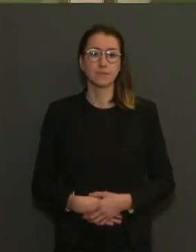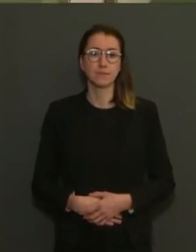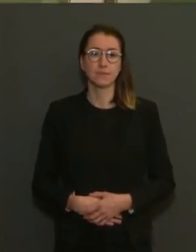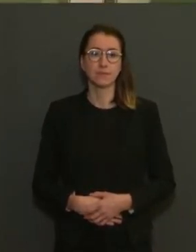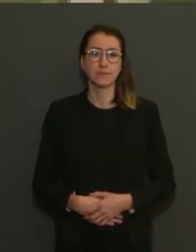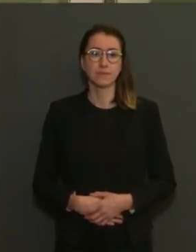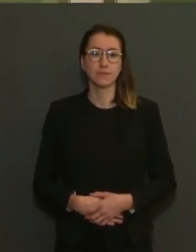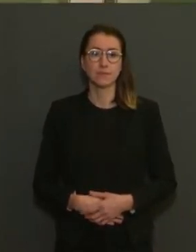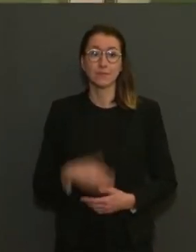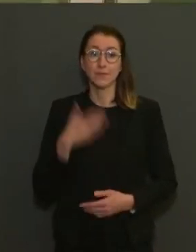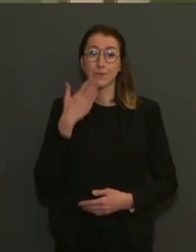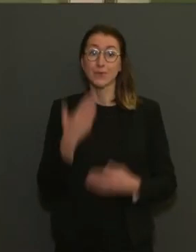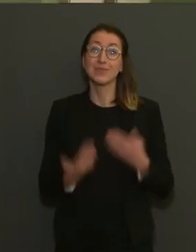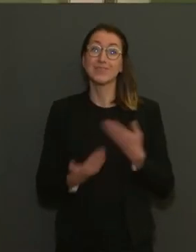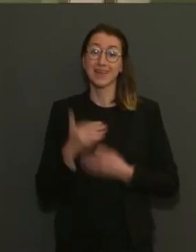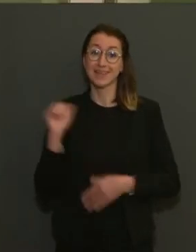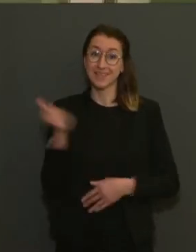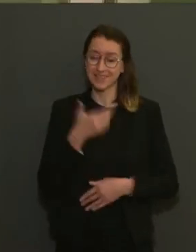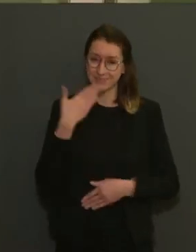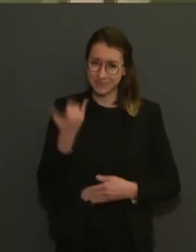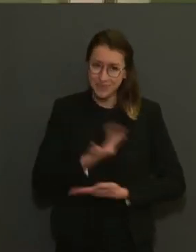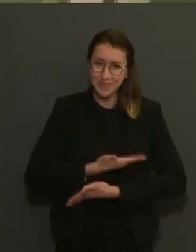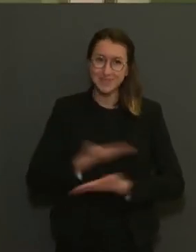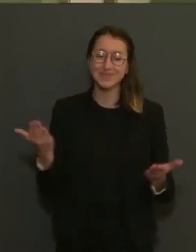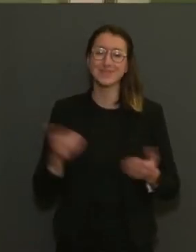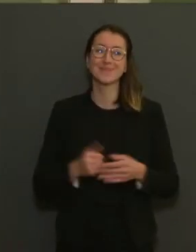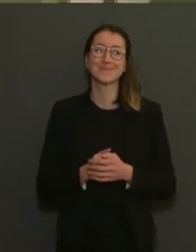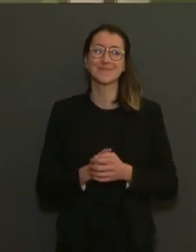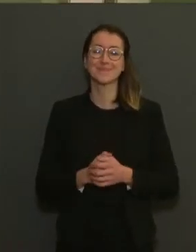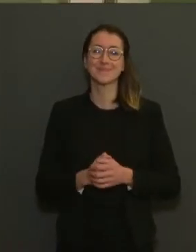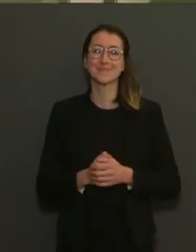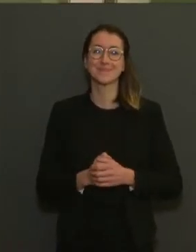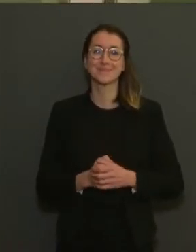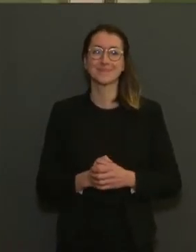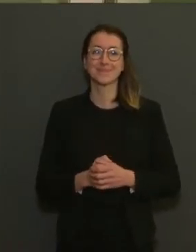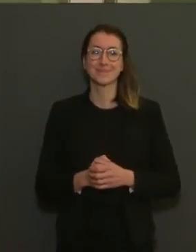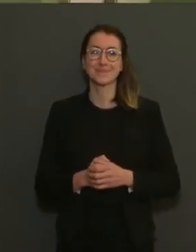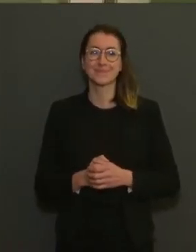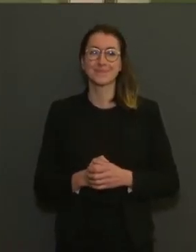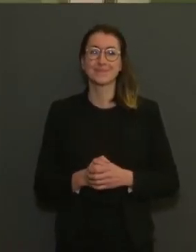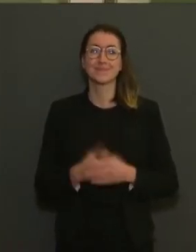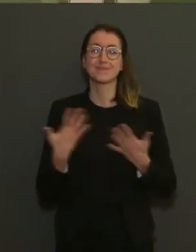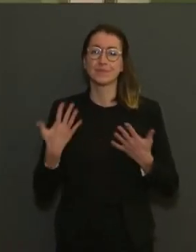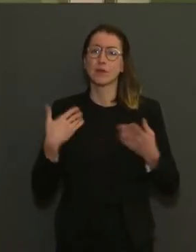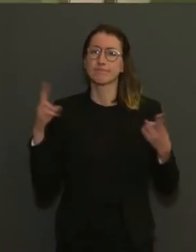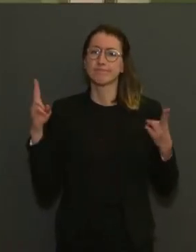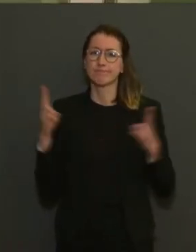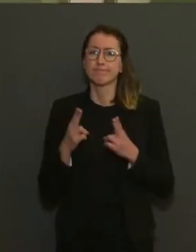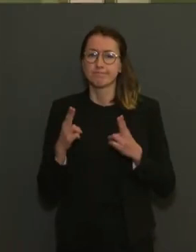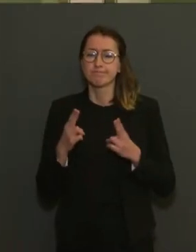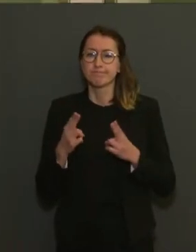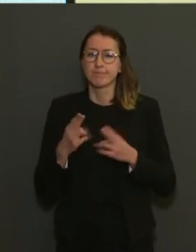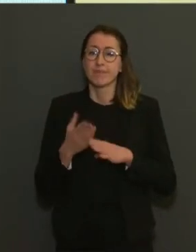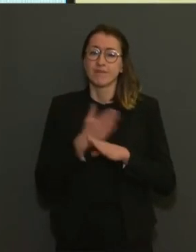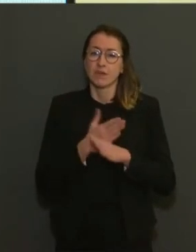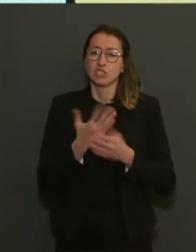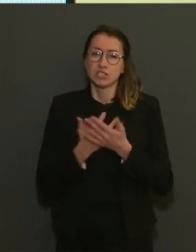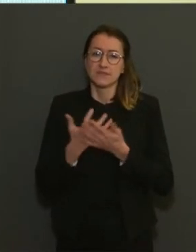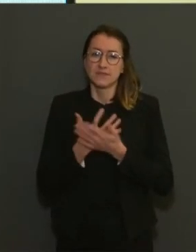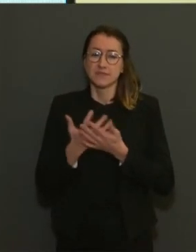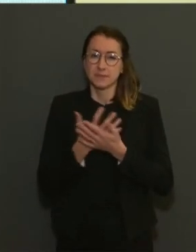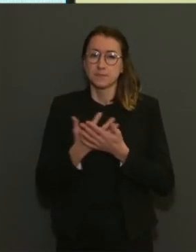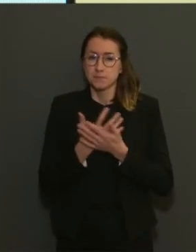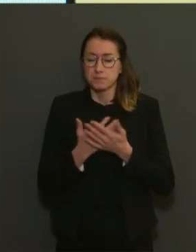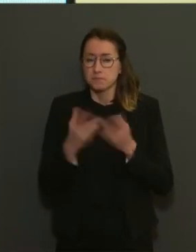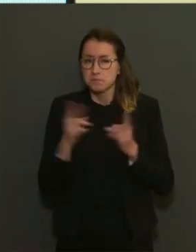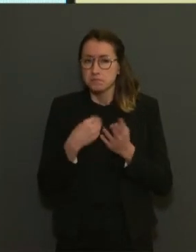Goedendag iedereen, bonjour à toutes, bonjour à tous. Alors un petit résumé avant les chiffres qu'on va vous exposer comme d'habitude. Les